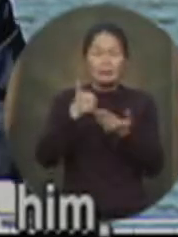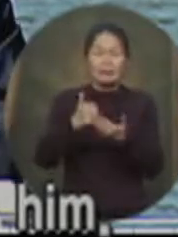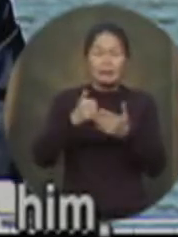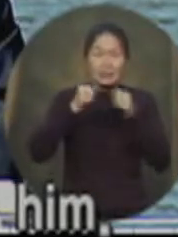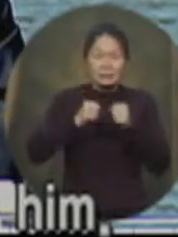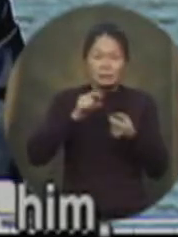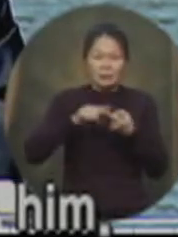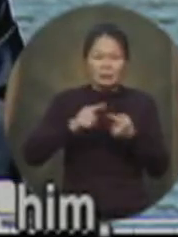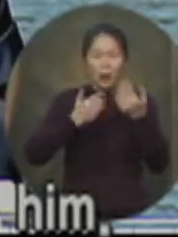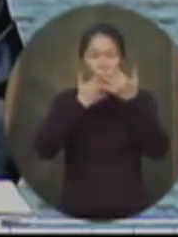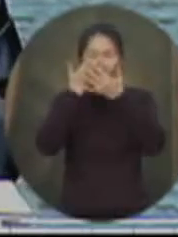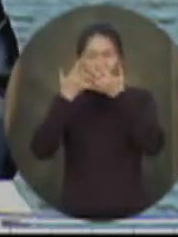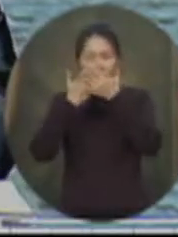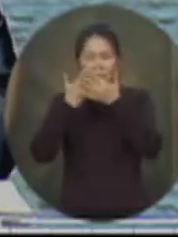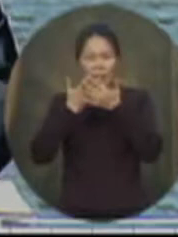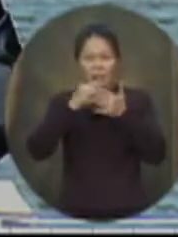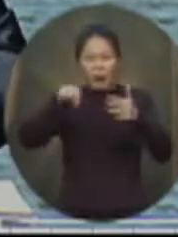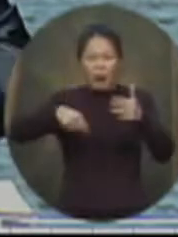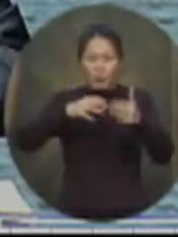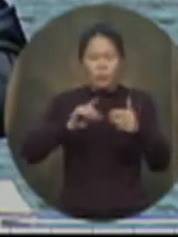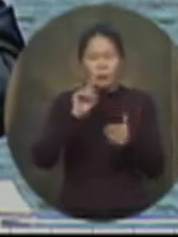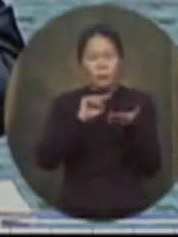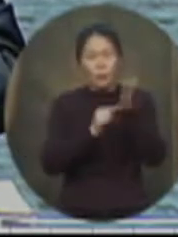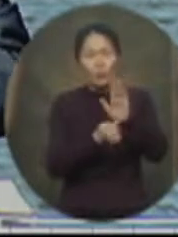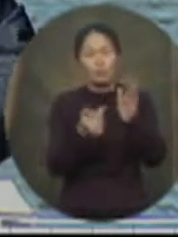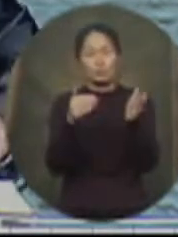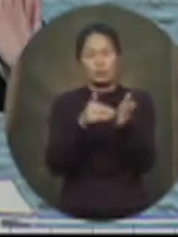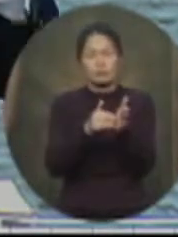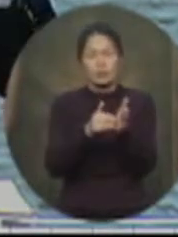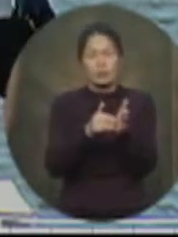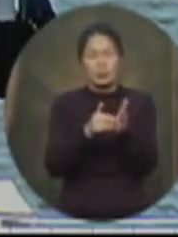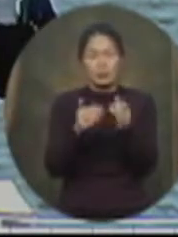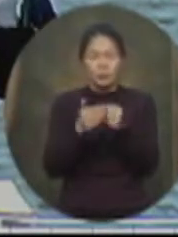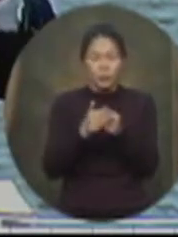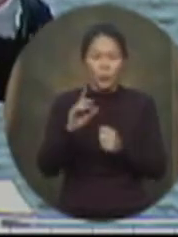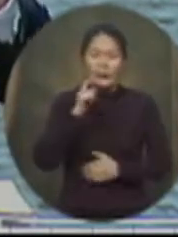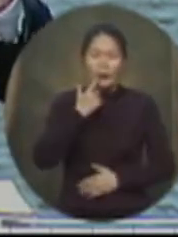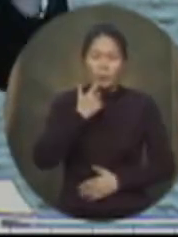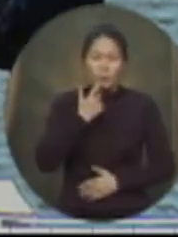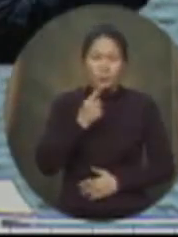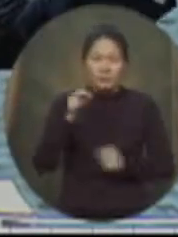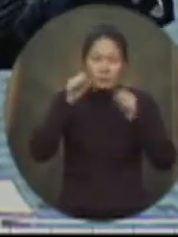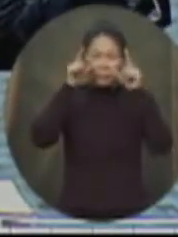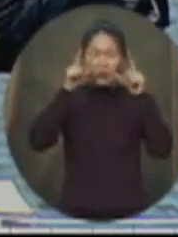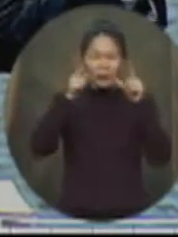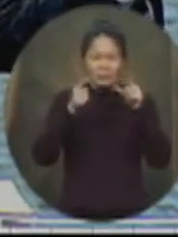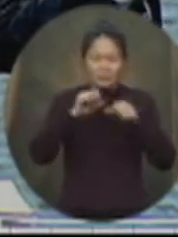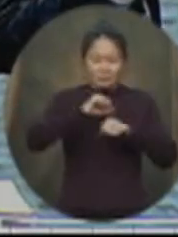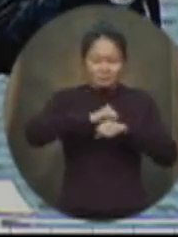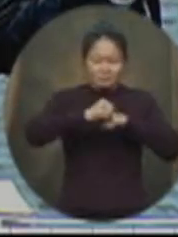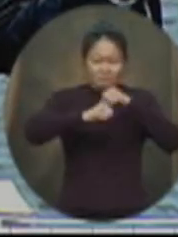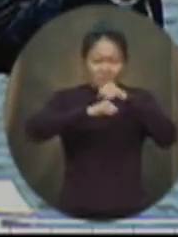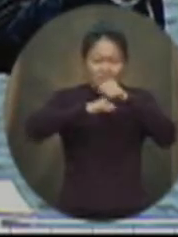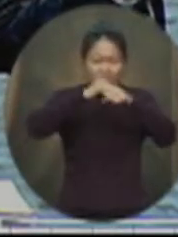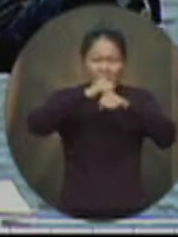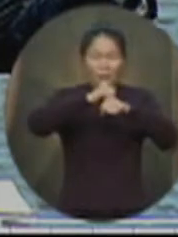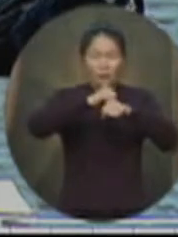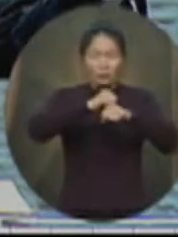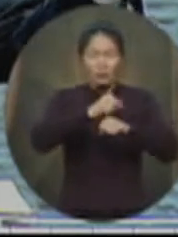보여주셨습니다 그리고 야곱은 일어나서 재단 쌌고 너무 너무 놀랐어요